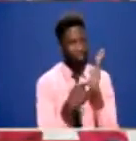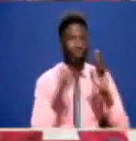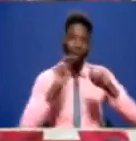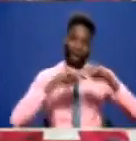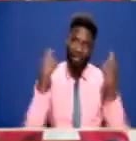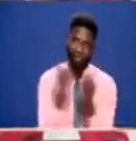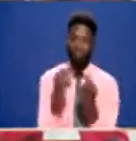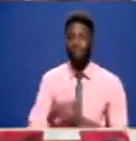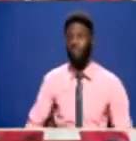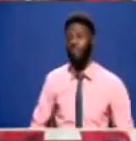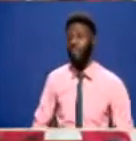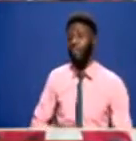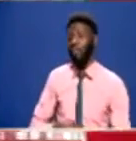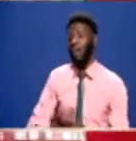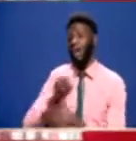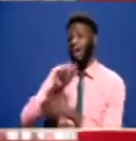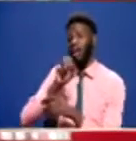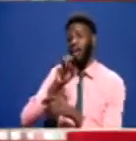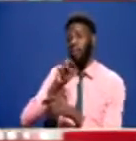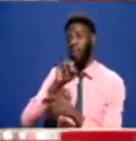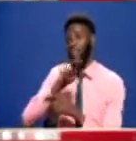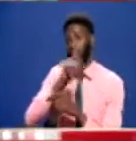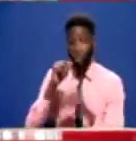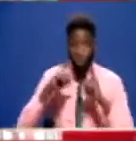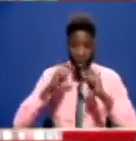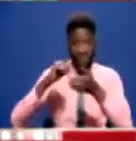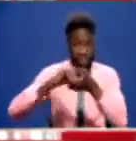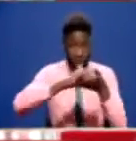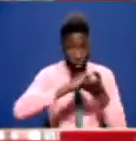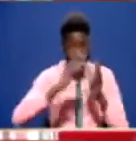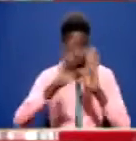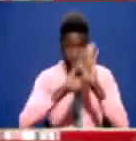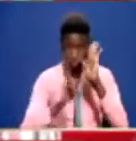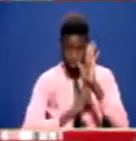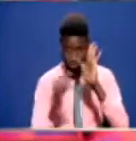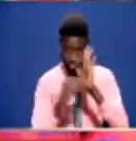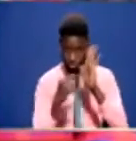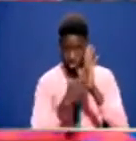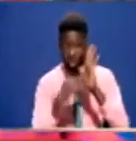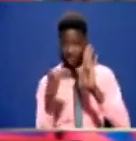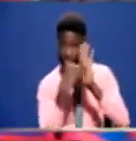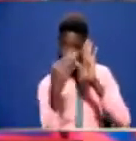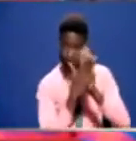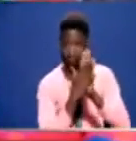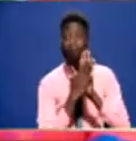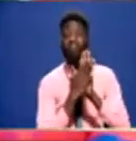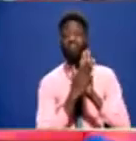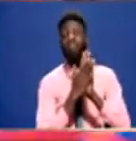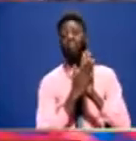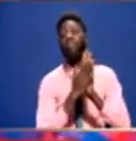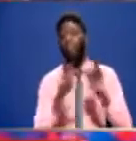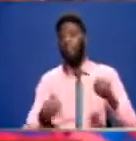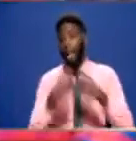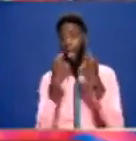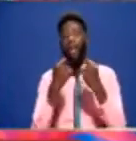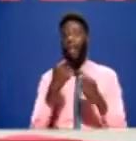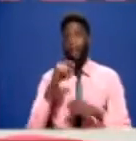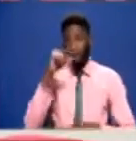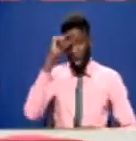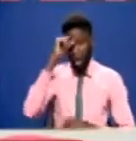Amina pia alisema kuwa mashirikisho ambayo yatakiuka kanuni zilizowekwa hayatapokea ufadhili kutoka kwa